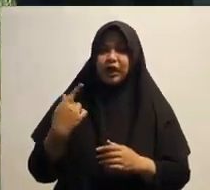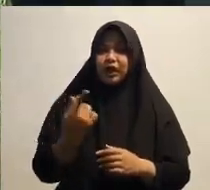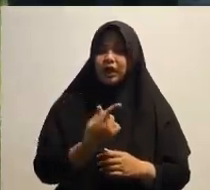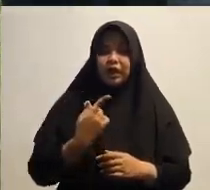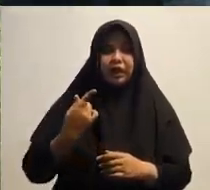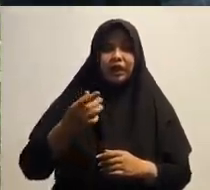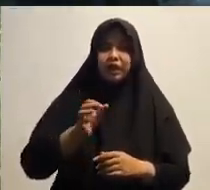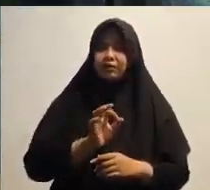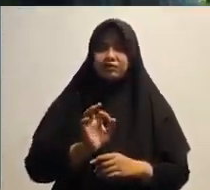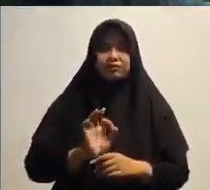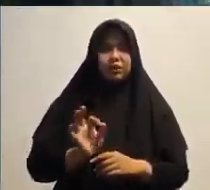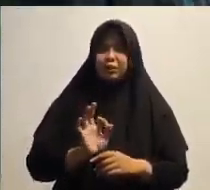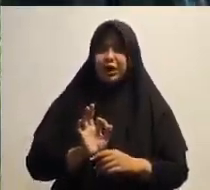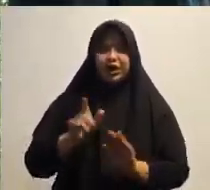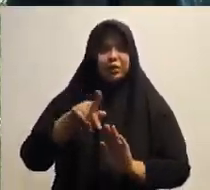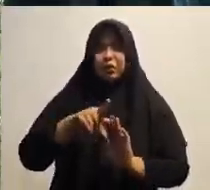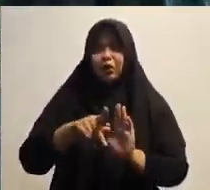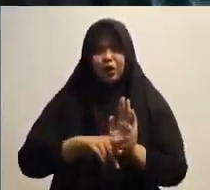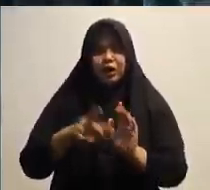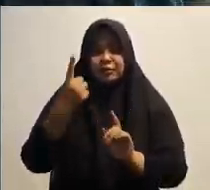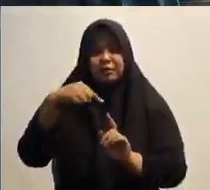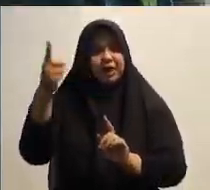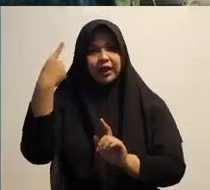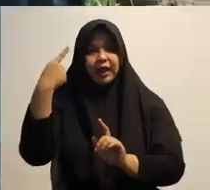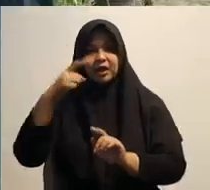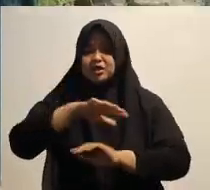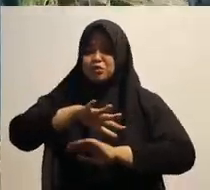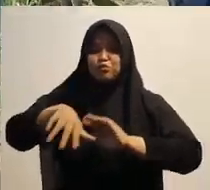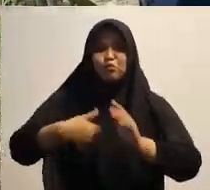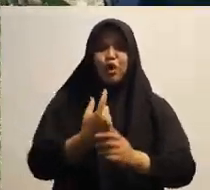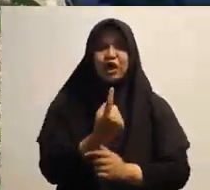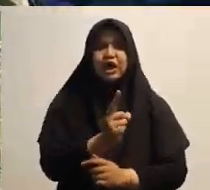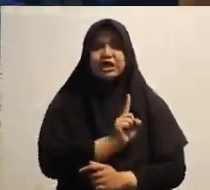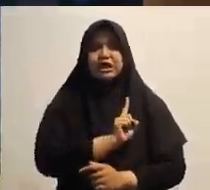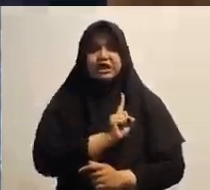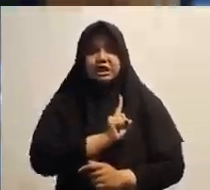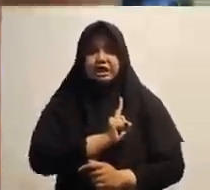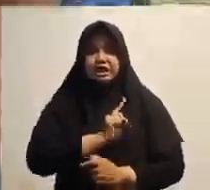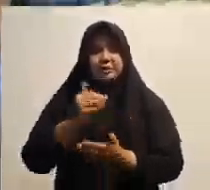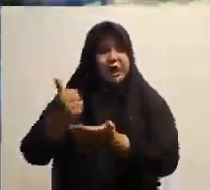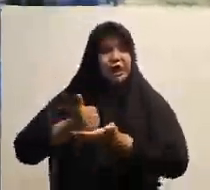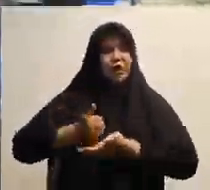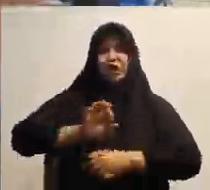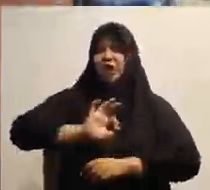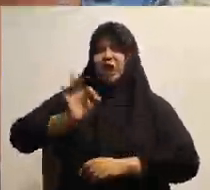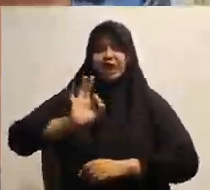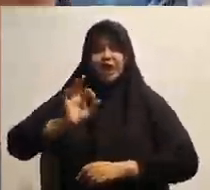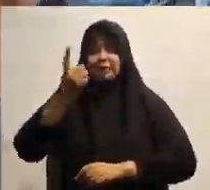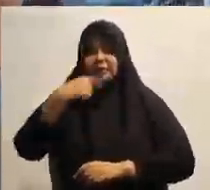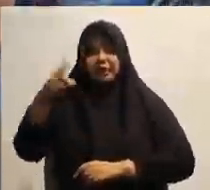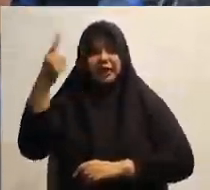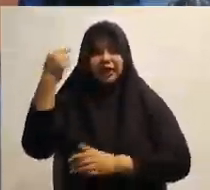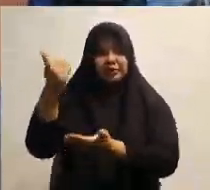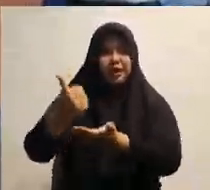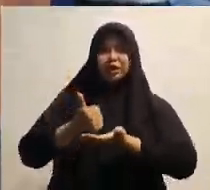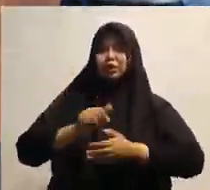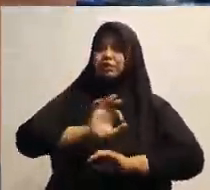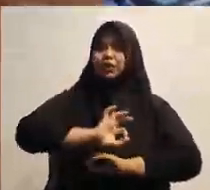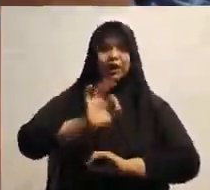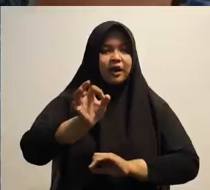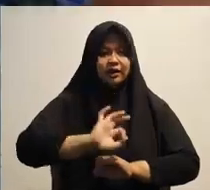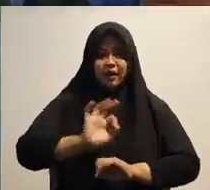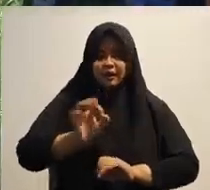kita belum ada perhatian dari pemerintah, semuanya sendiri. Oh, tidak ada gitu. Bantuan dari pemerintah sama sekali